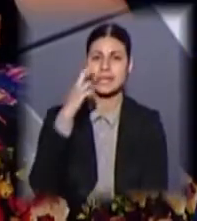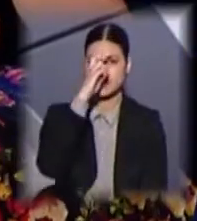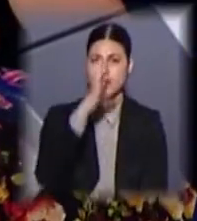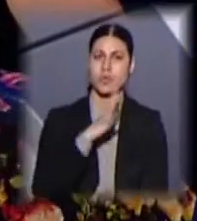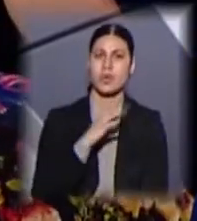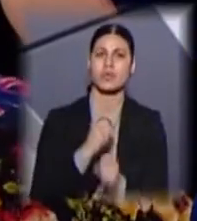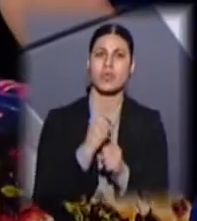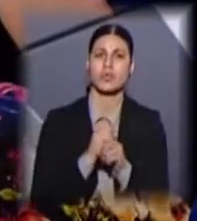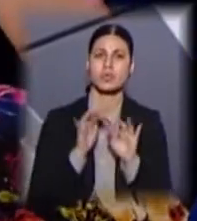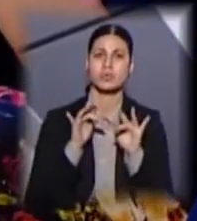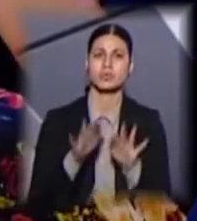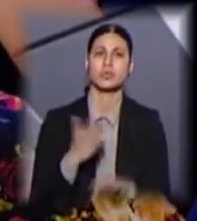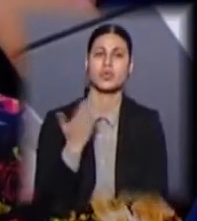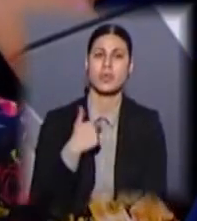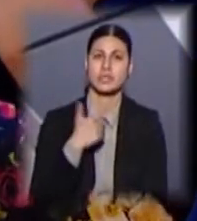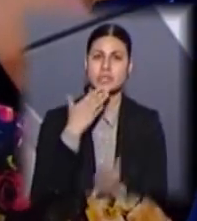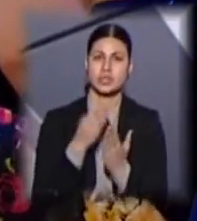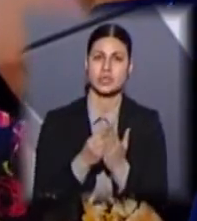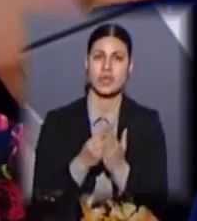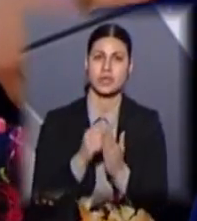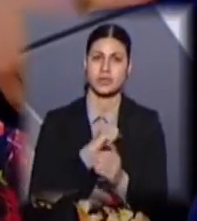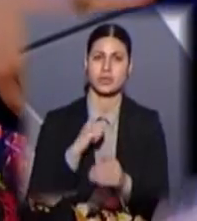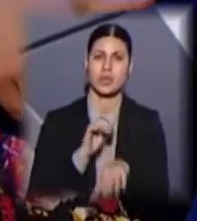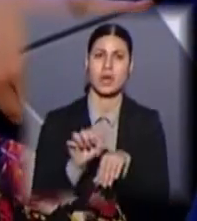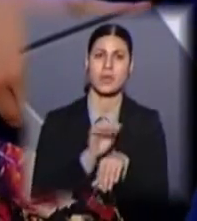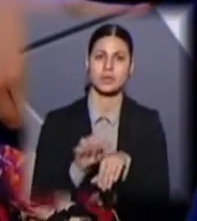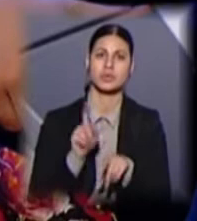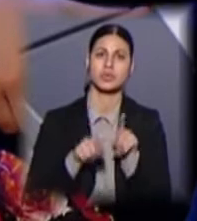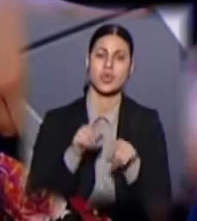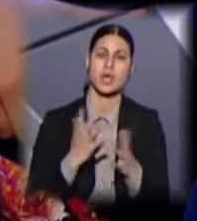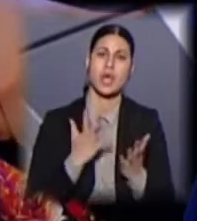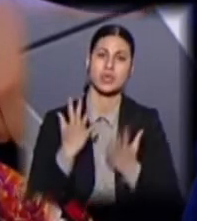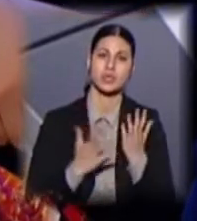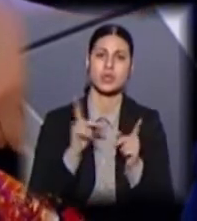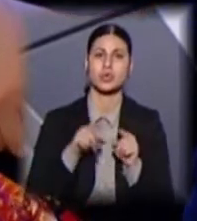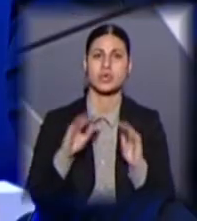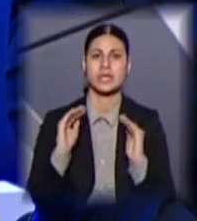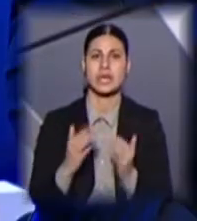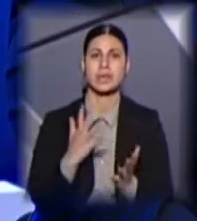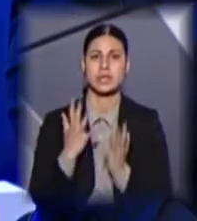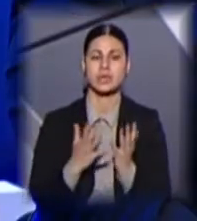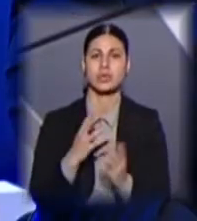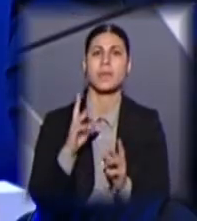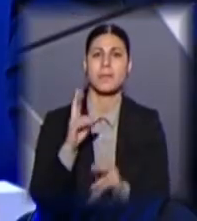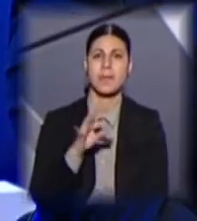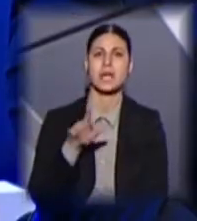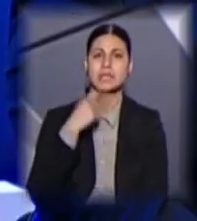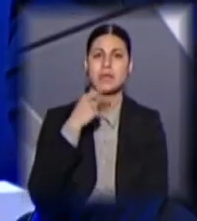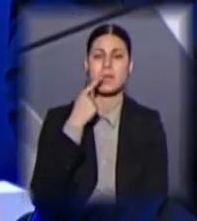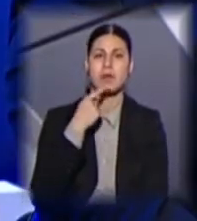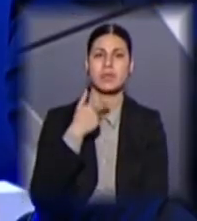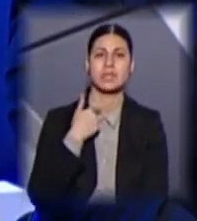იყო დაშვებული და რომელზეც ჩვენ გამომცემლები ზოგი უფრო აქტიურად, ზოგი ნაკლებად, მაგრამ ვლაპარაკობდით